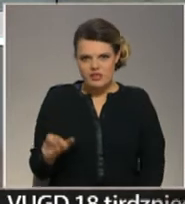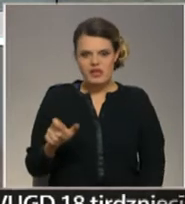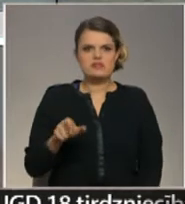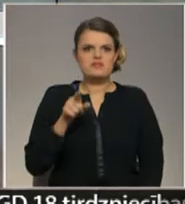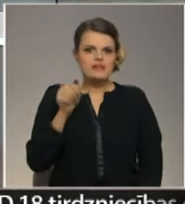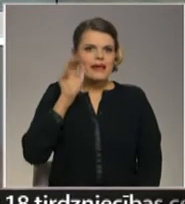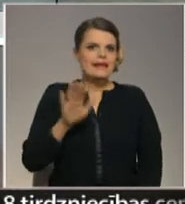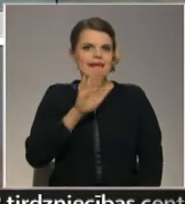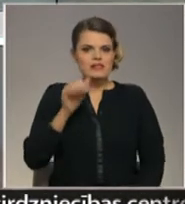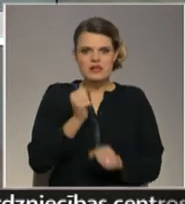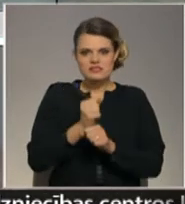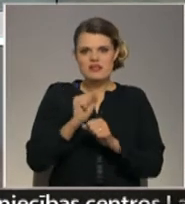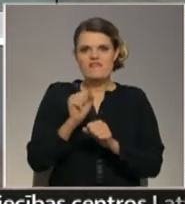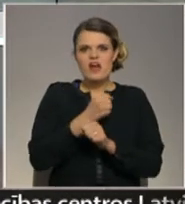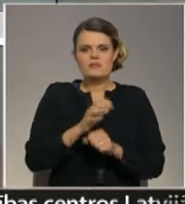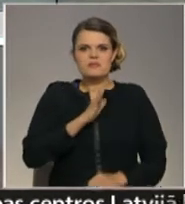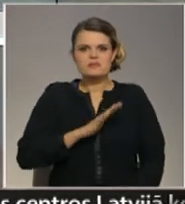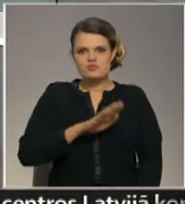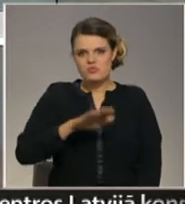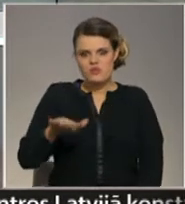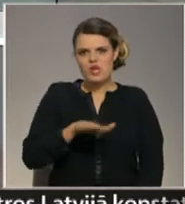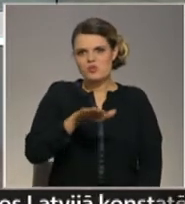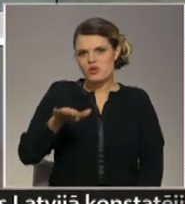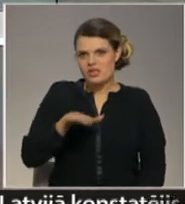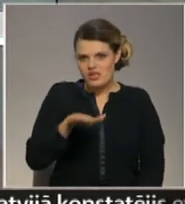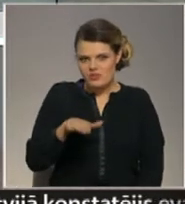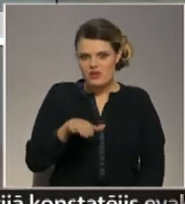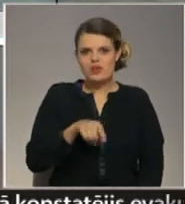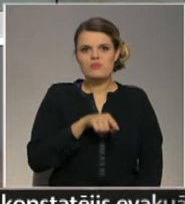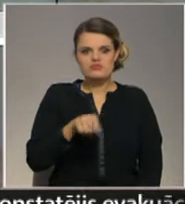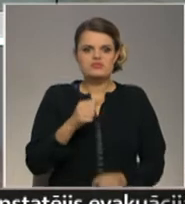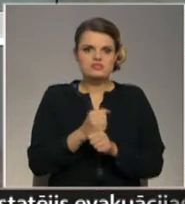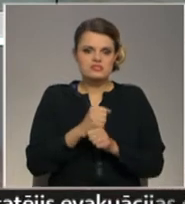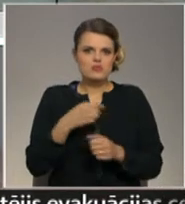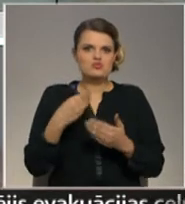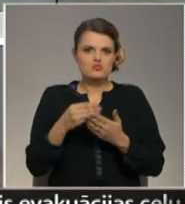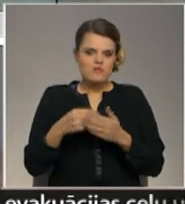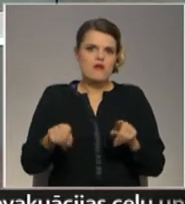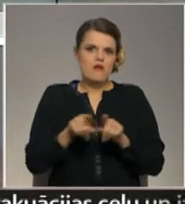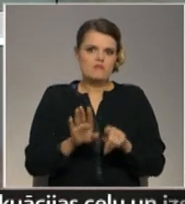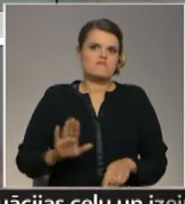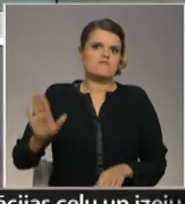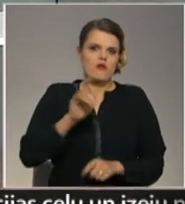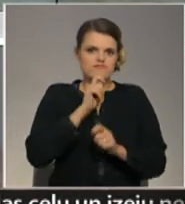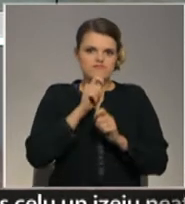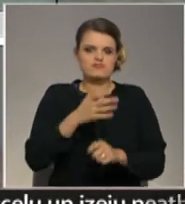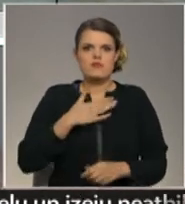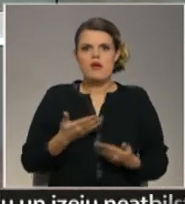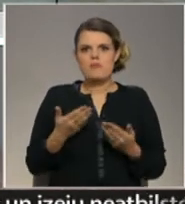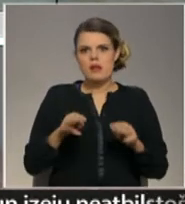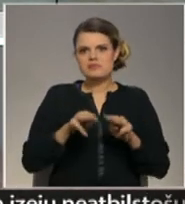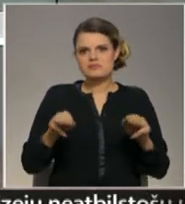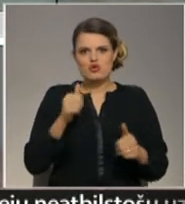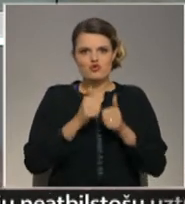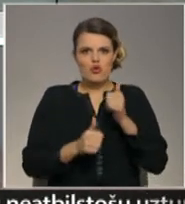viņa strādā ar vardarbībā cietušiem bērniem un ģimenēm. Nu, šis darbs novērtēts arī valsts mērogā. Labklājības ministrijas